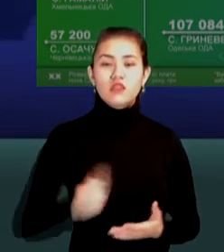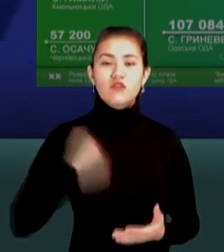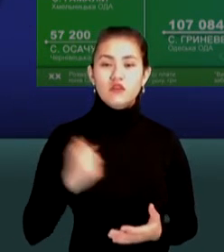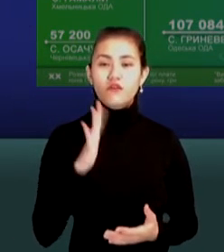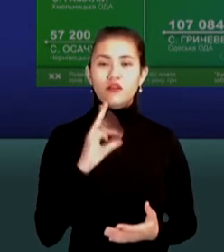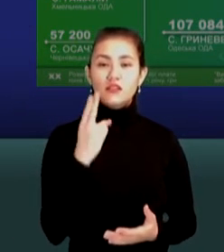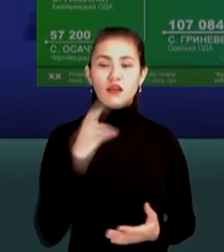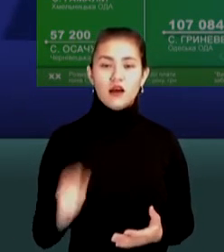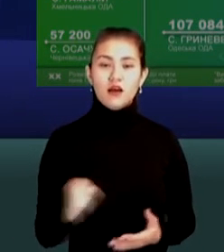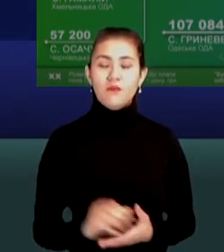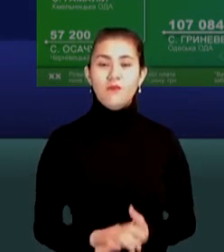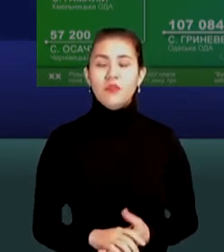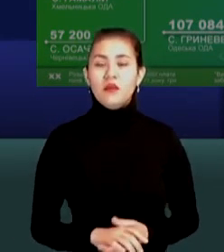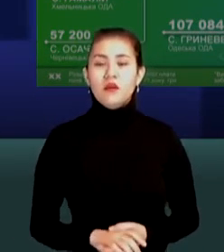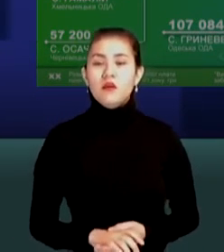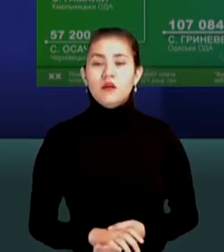адміністрація